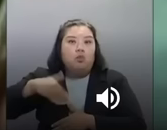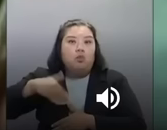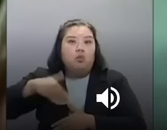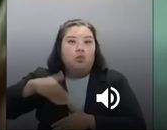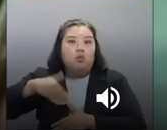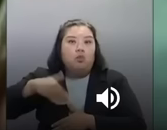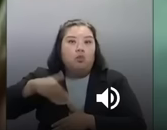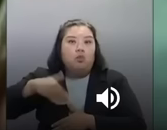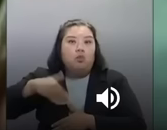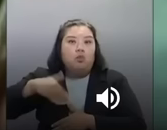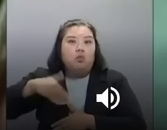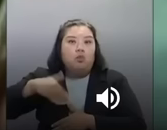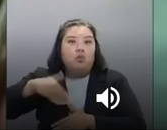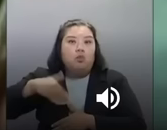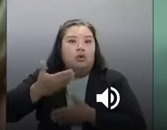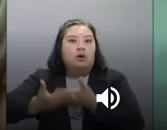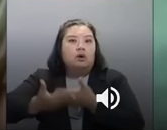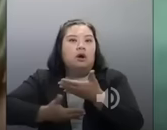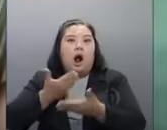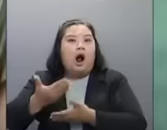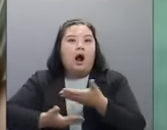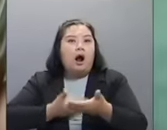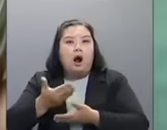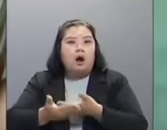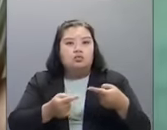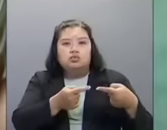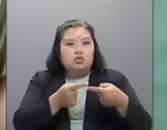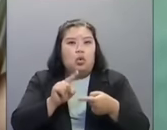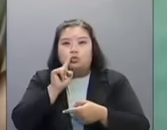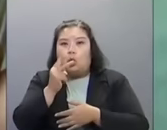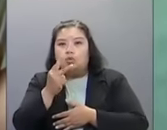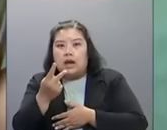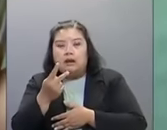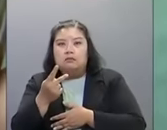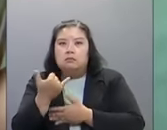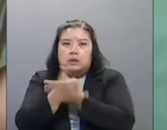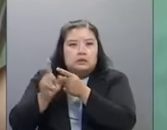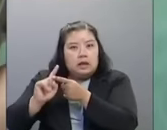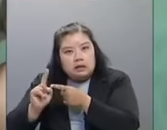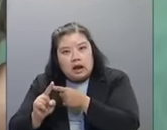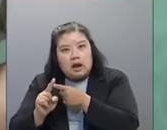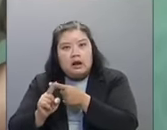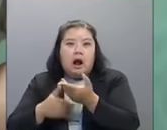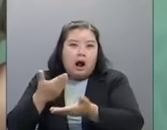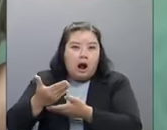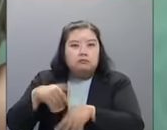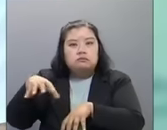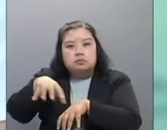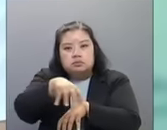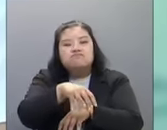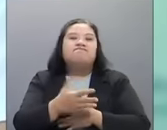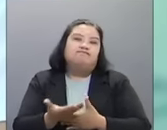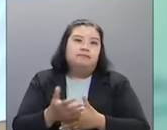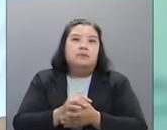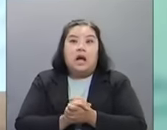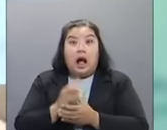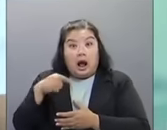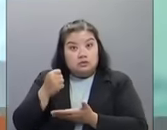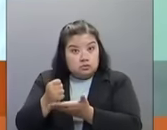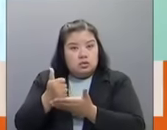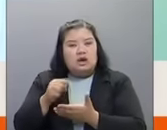าวันนี้ปากช้าออกเกือบสุดตลอดอะ ไปยังเมืองอื่นหรือประเทศอื่น คนที่กลับมาได้เนี่ยถือว่าโชคดีบาง